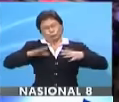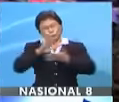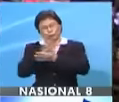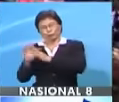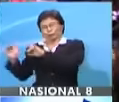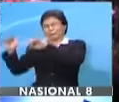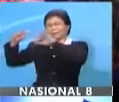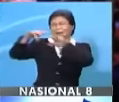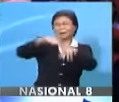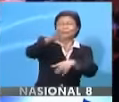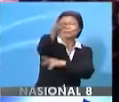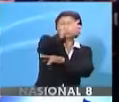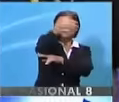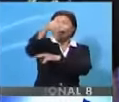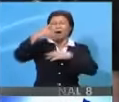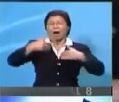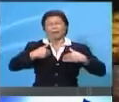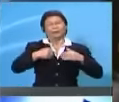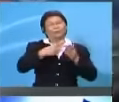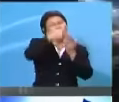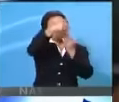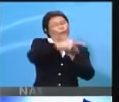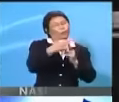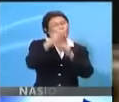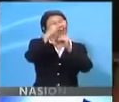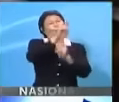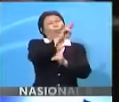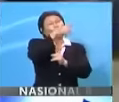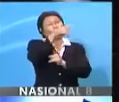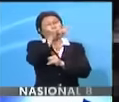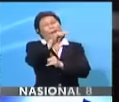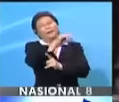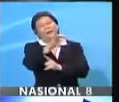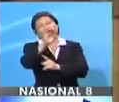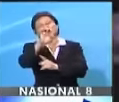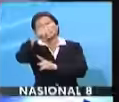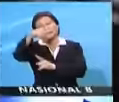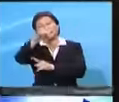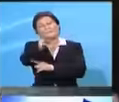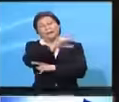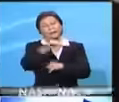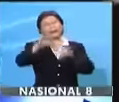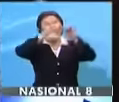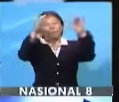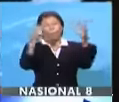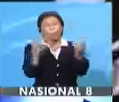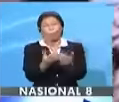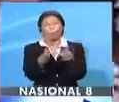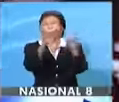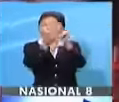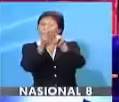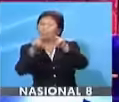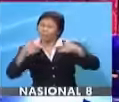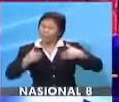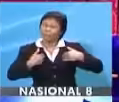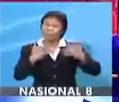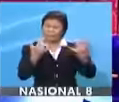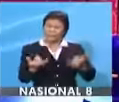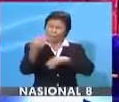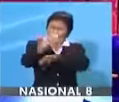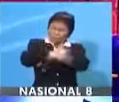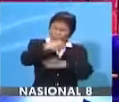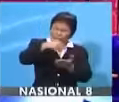Dataran Merdeka. Ada penampilan istimewa Upin dan Ipin dan juga bola kampung, ikon bola kampung ya. Dan malam ini